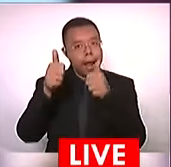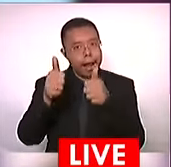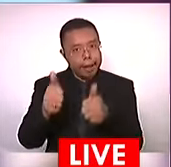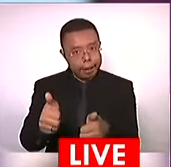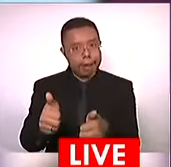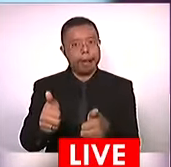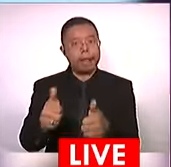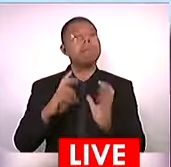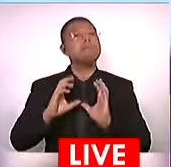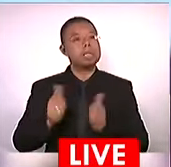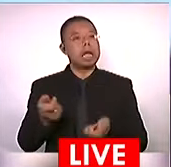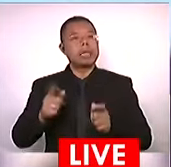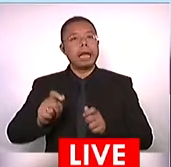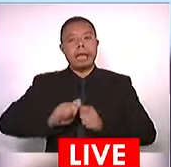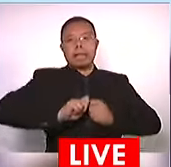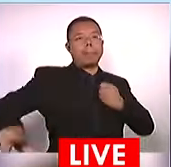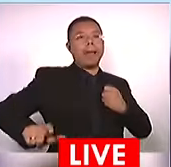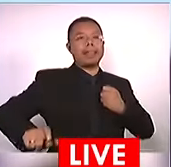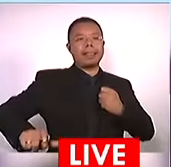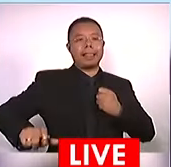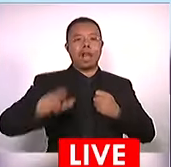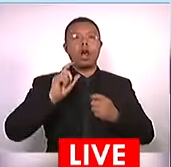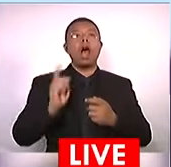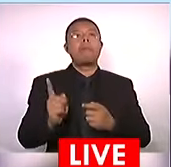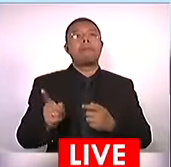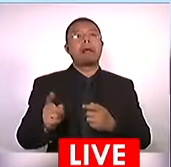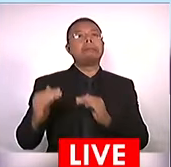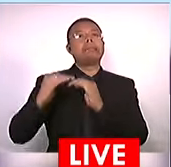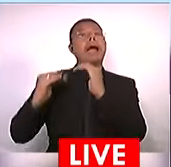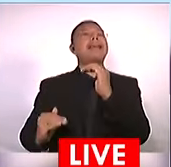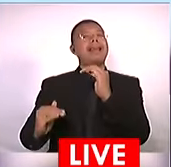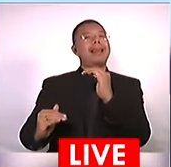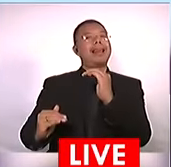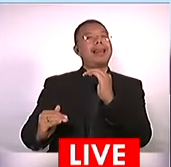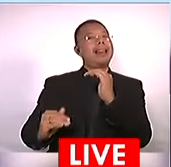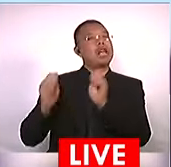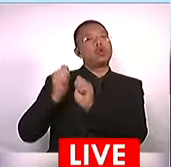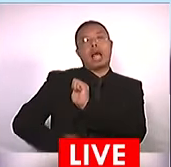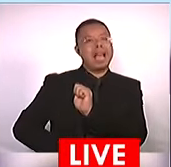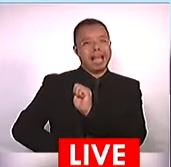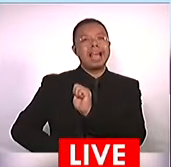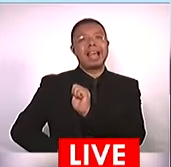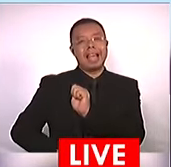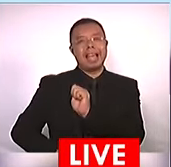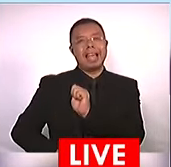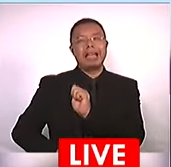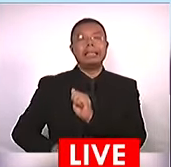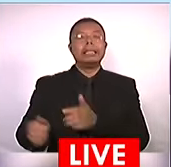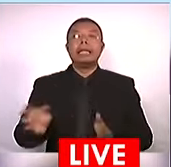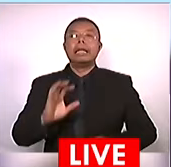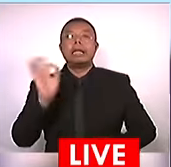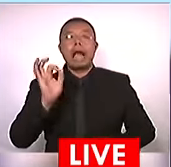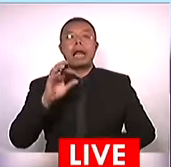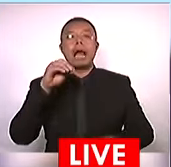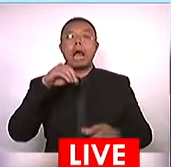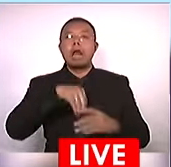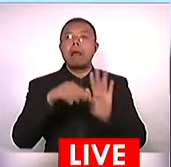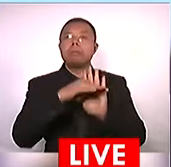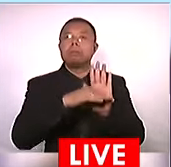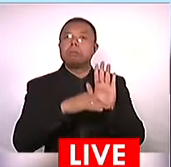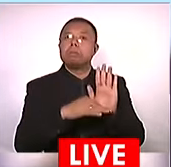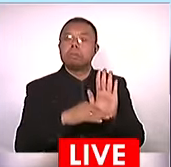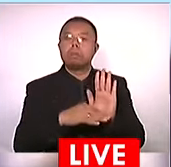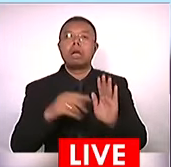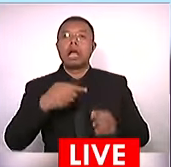baik bisa jadi selepet atas ketidakadilan dan kecurangan yang tidak ada dalam kebijakan